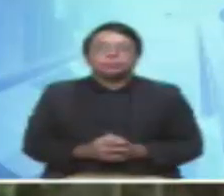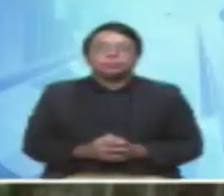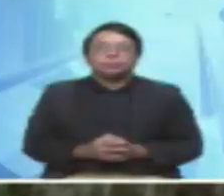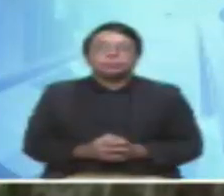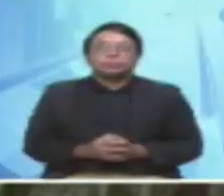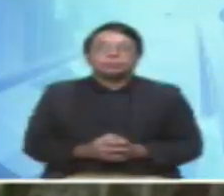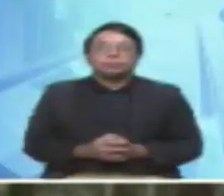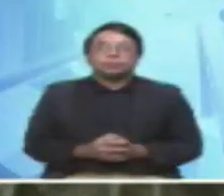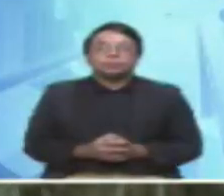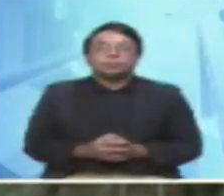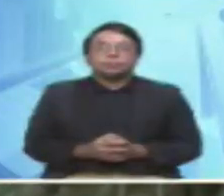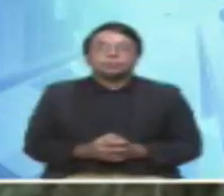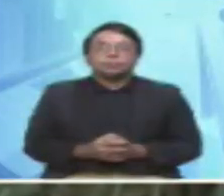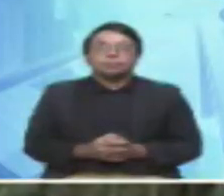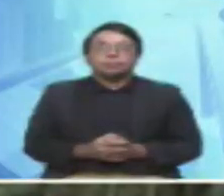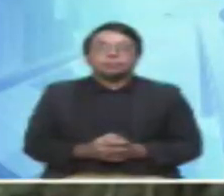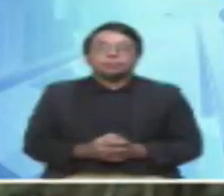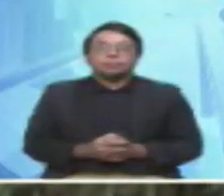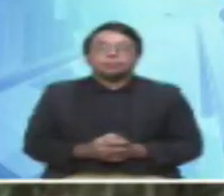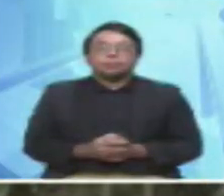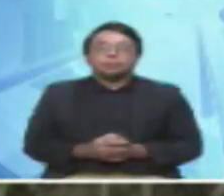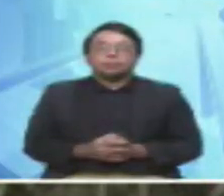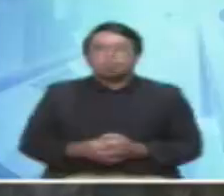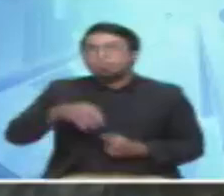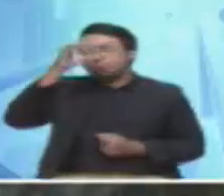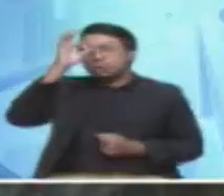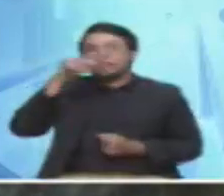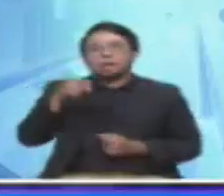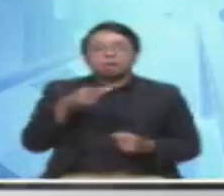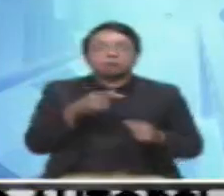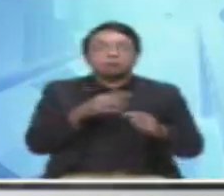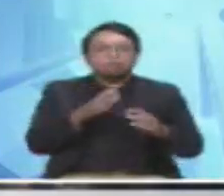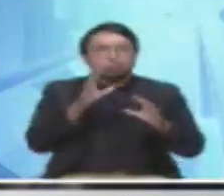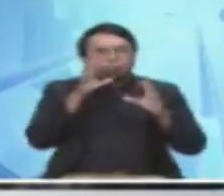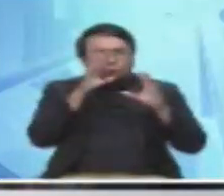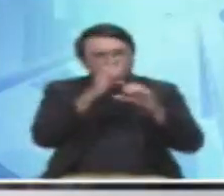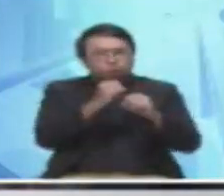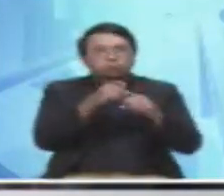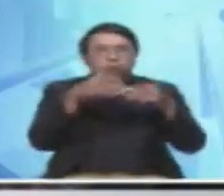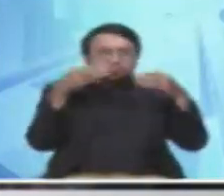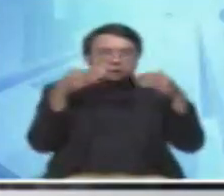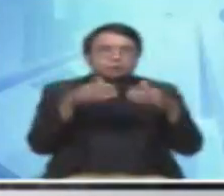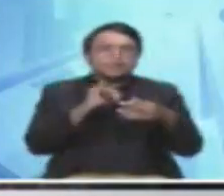warga itulah aparat kepolisian kini memfokuskan ciri-ciri maupun